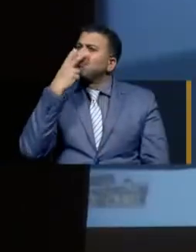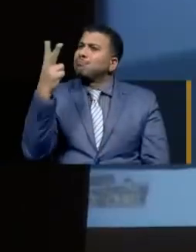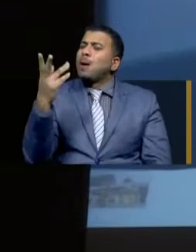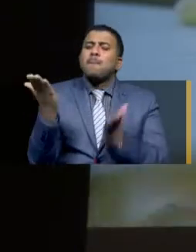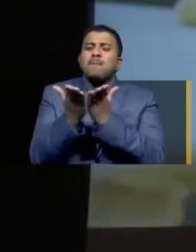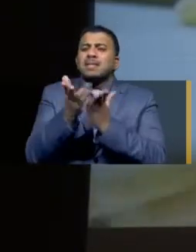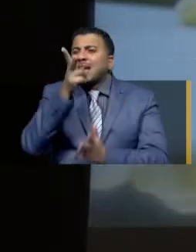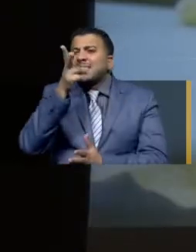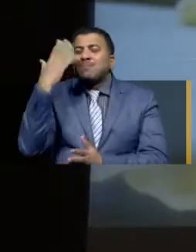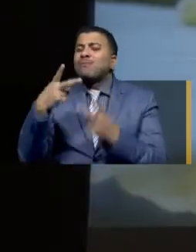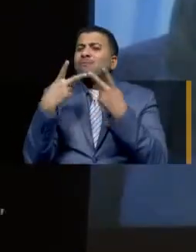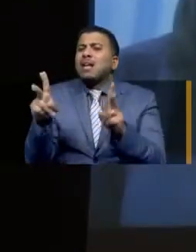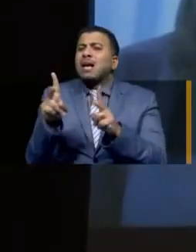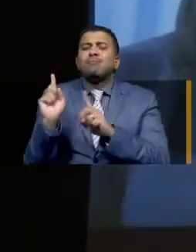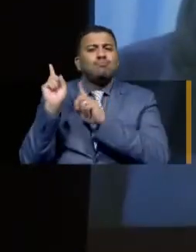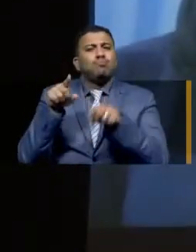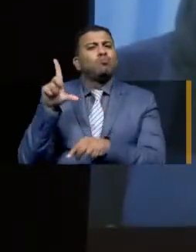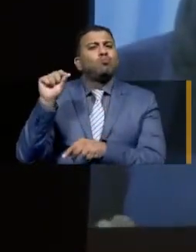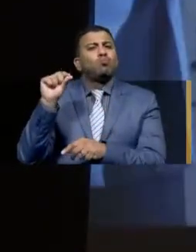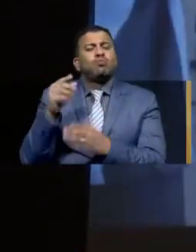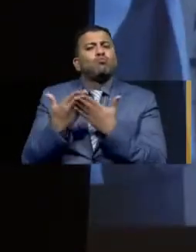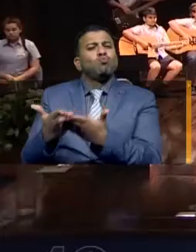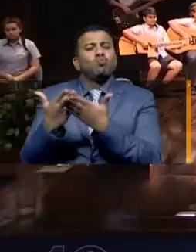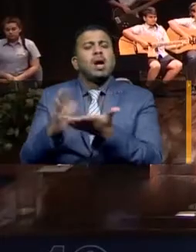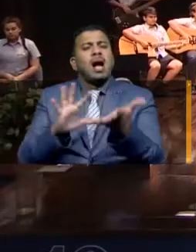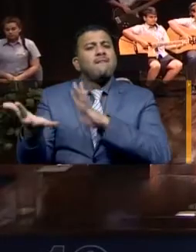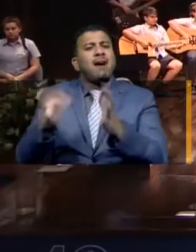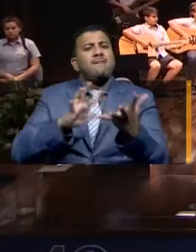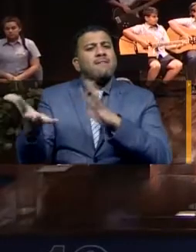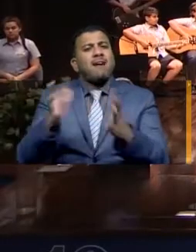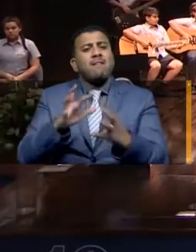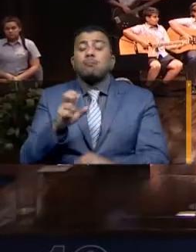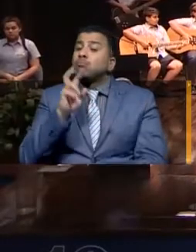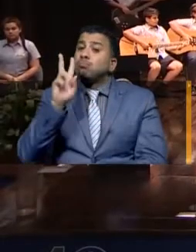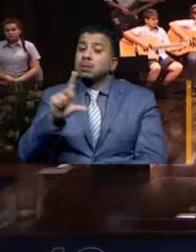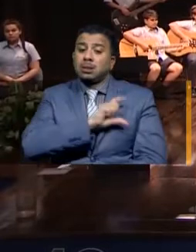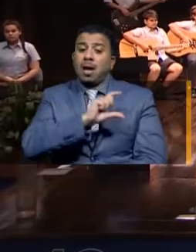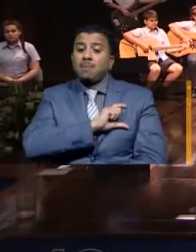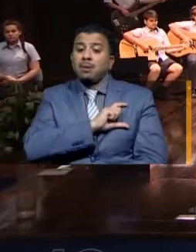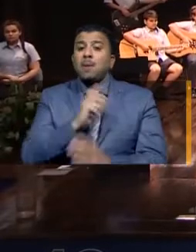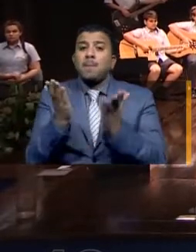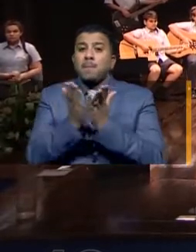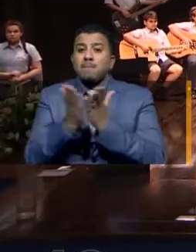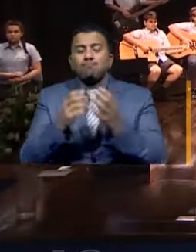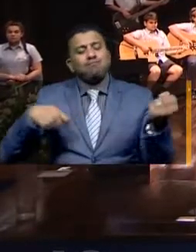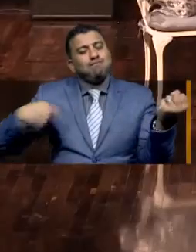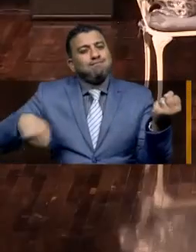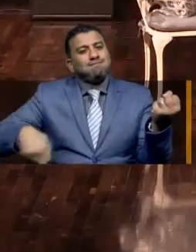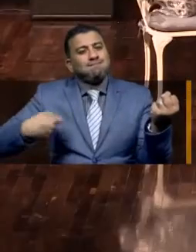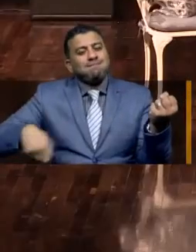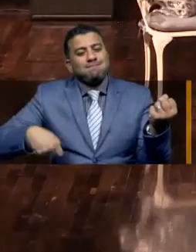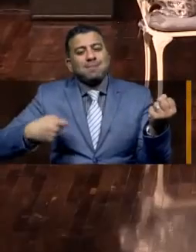بها وما تقدمه من مميزات لطلبتها. بدورهم قدم طلبة المدرسة مقطوعات